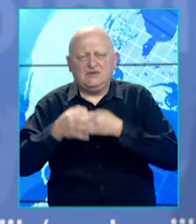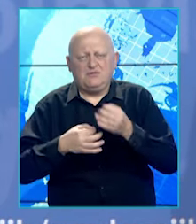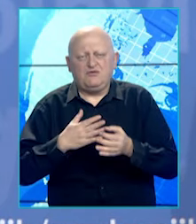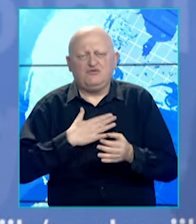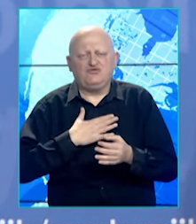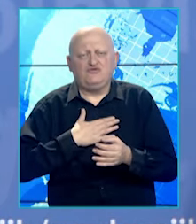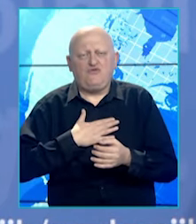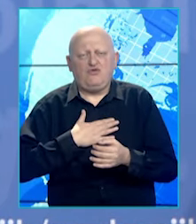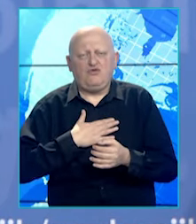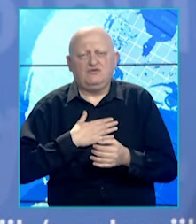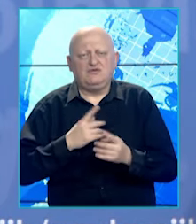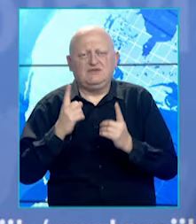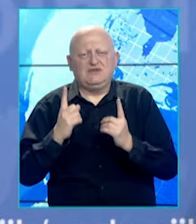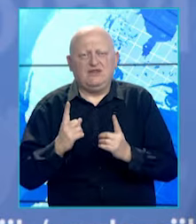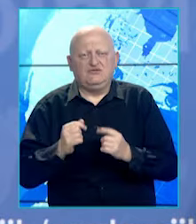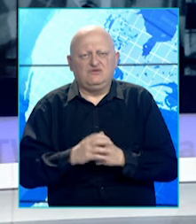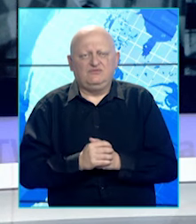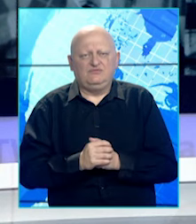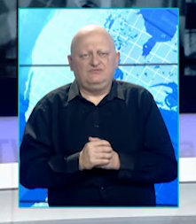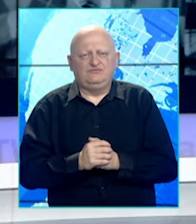svoj status.